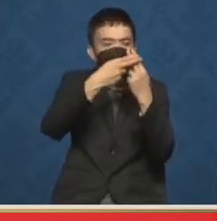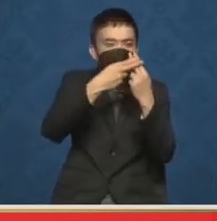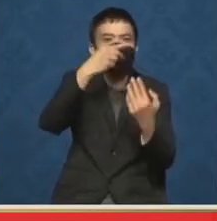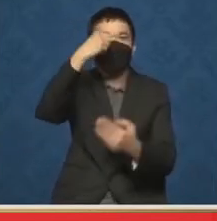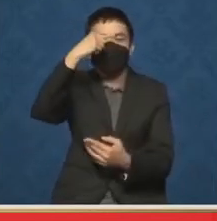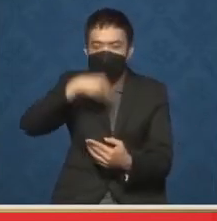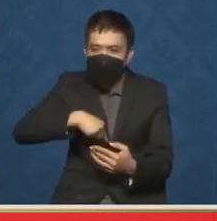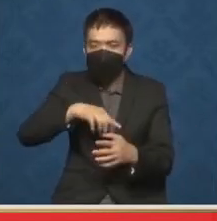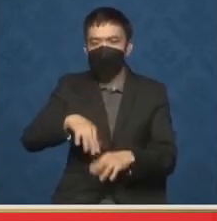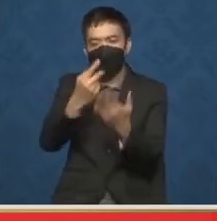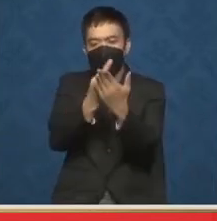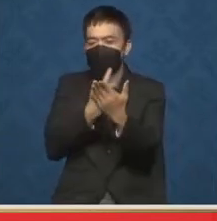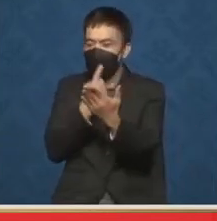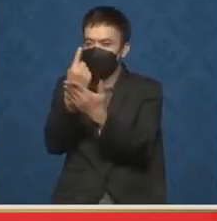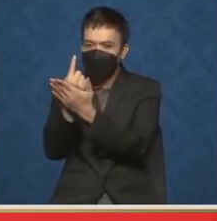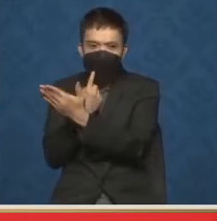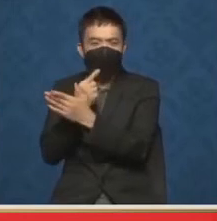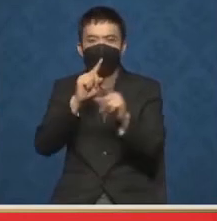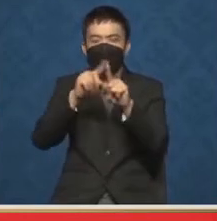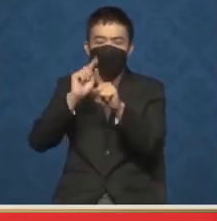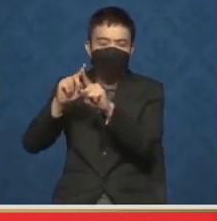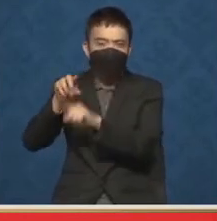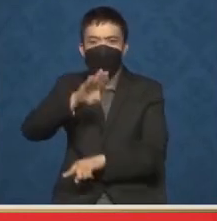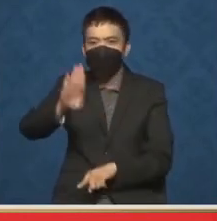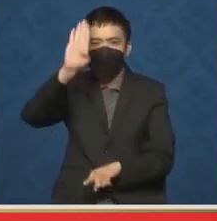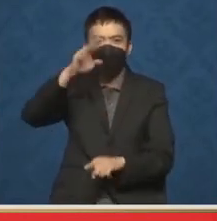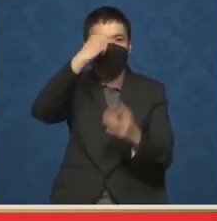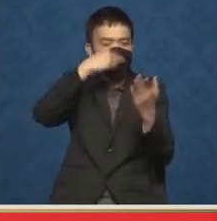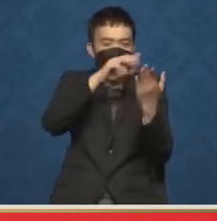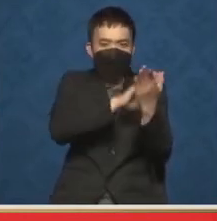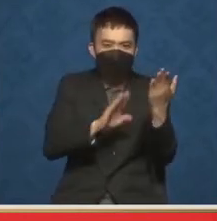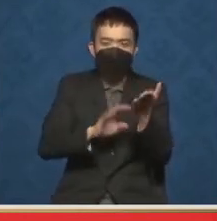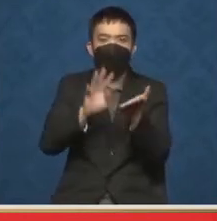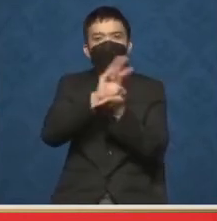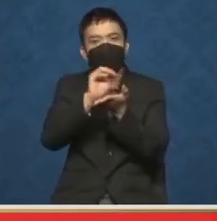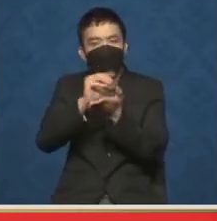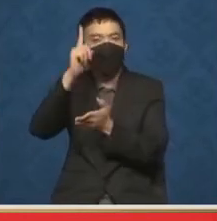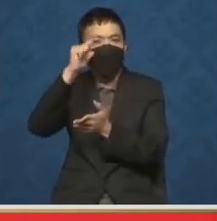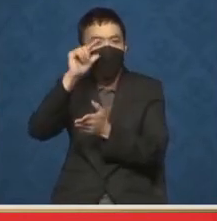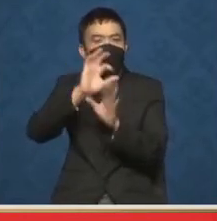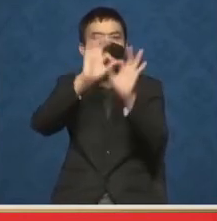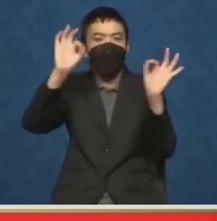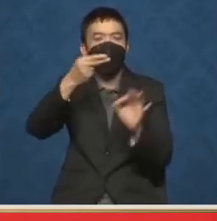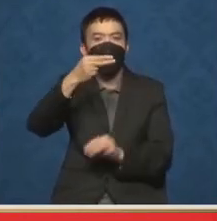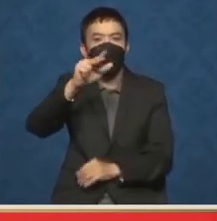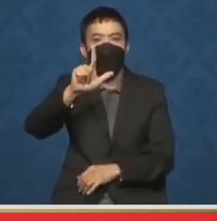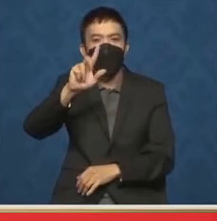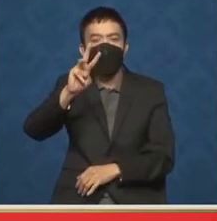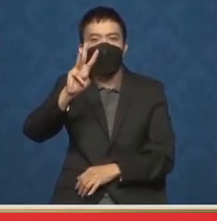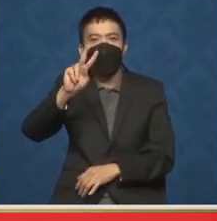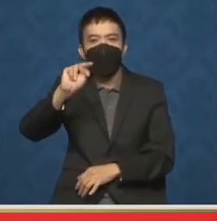อจน องการไม่สแวงกำไรของไทย มลนธฟ้าหวงเรานี้รนแล้วมาผชม